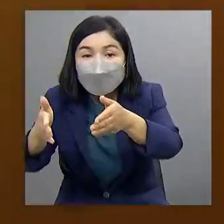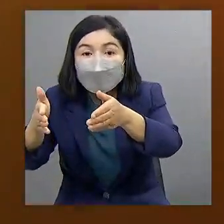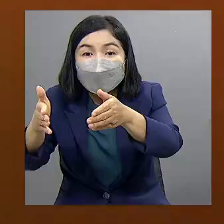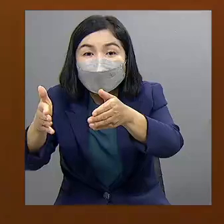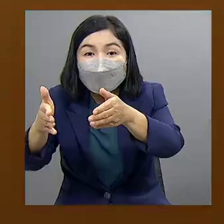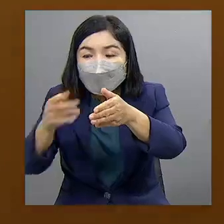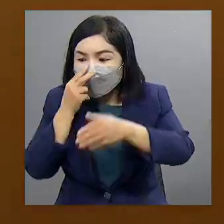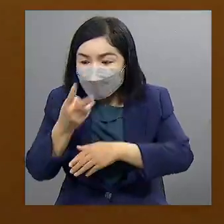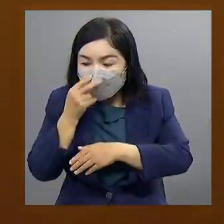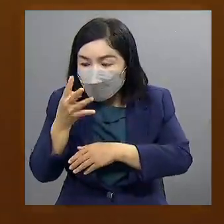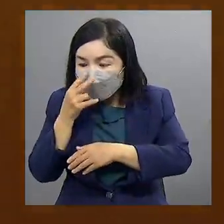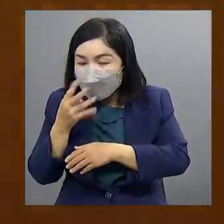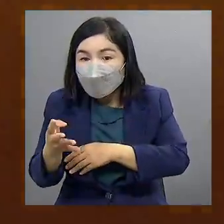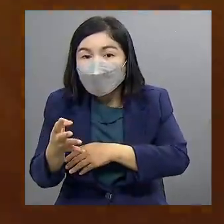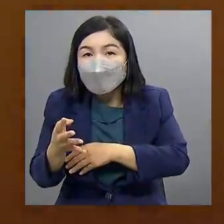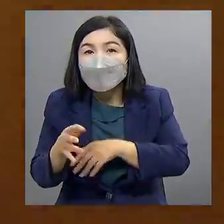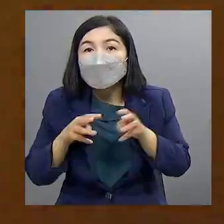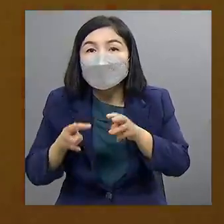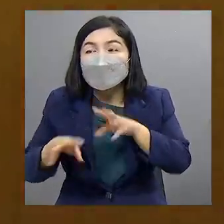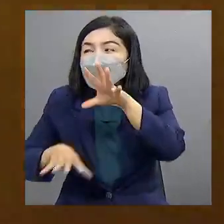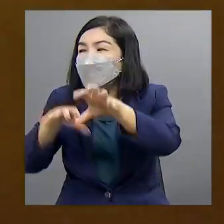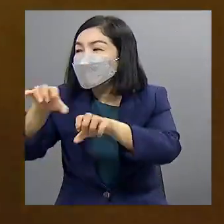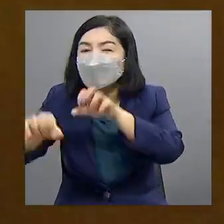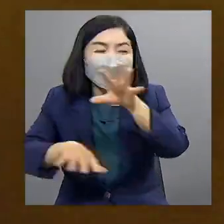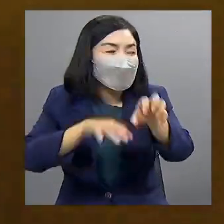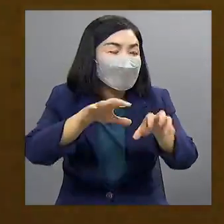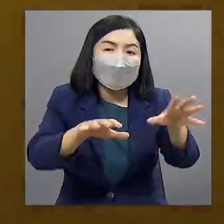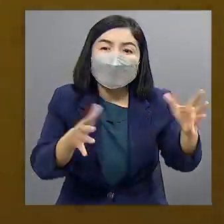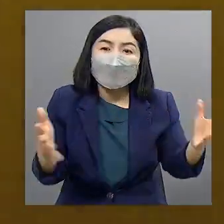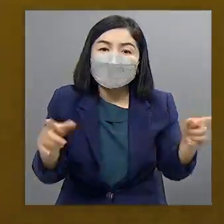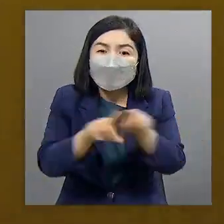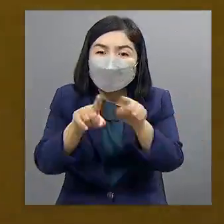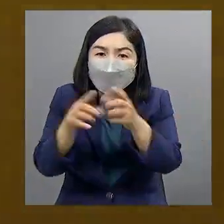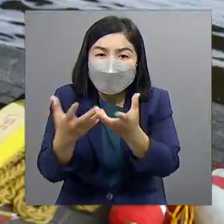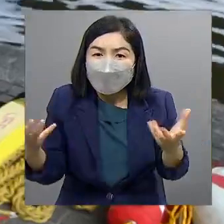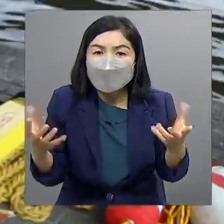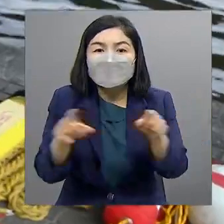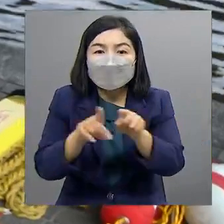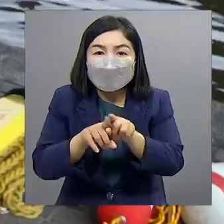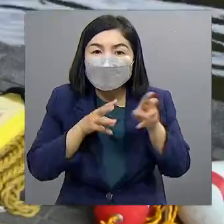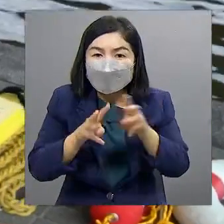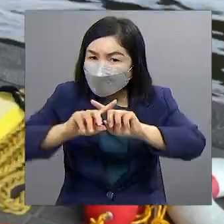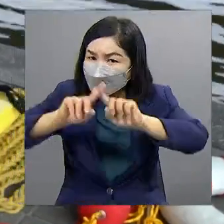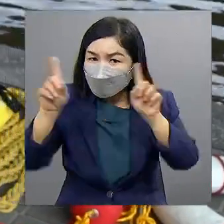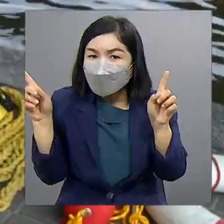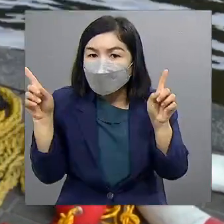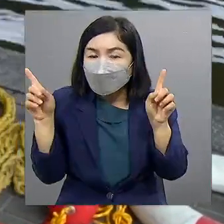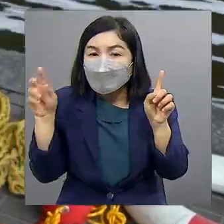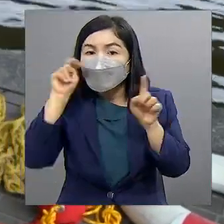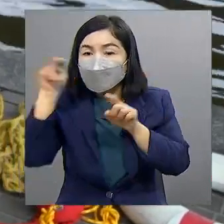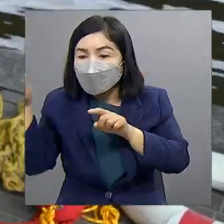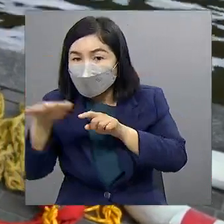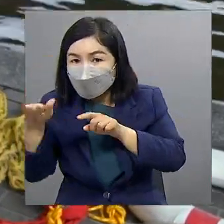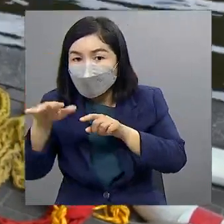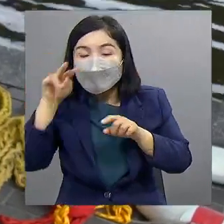ราจะใช้วิธีการคำเอาอย่างเดียวคร ับ แต่อุปกรณ์เหมือนกัน เหมือนกันครับ แต่วิธีการช่วยเหลือไม่เหมือนกัน ค่ะ แล้วคำว่าปูพรมค้นหาล่ะค